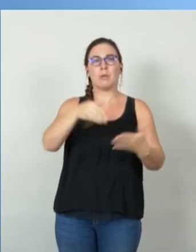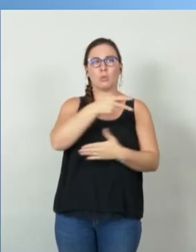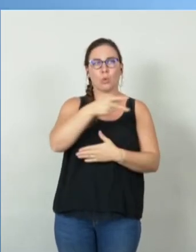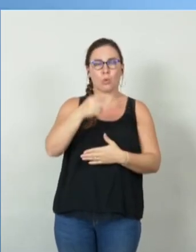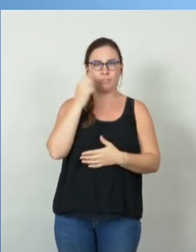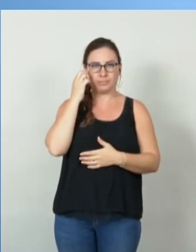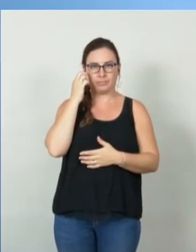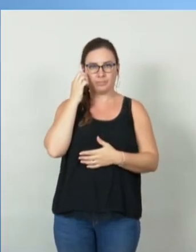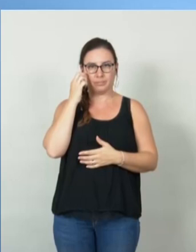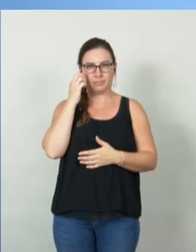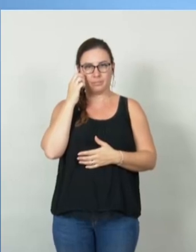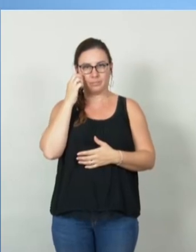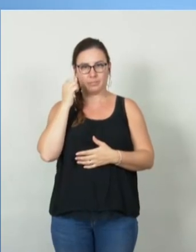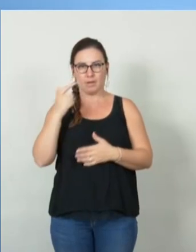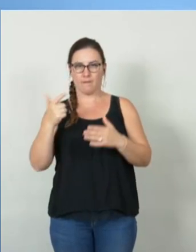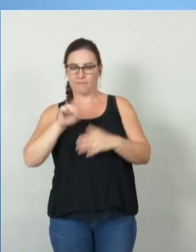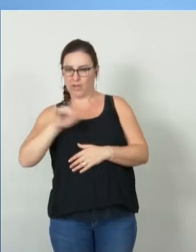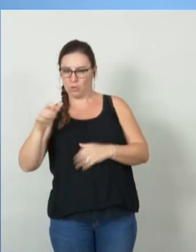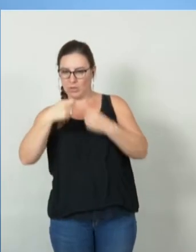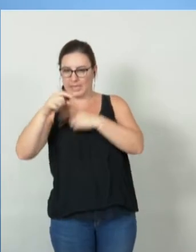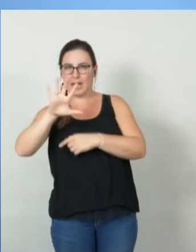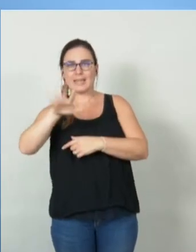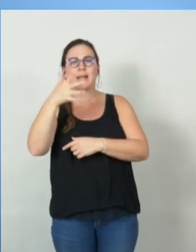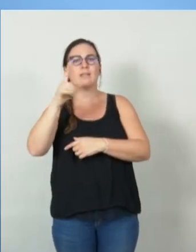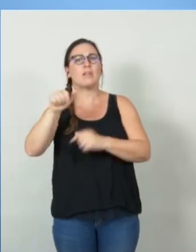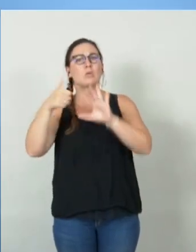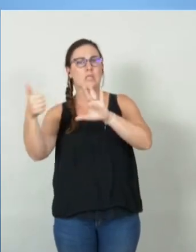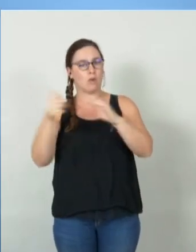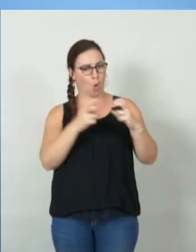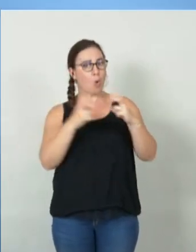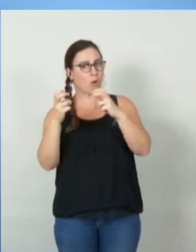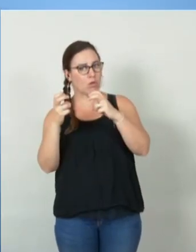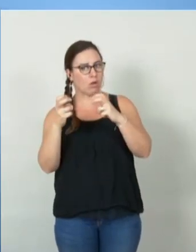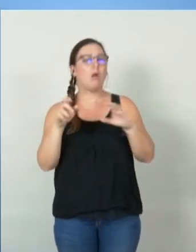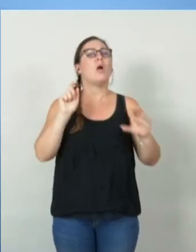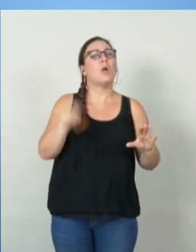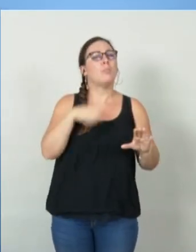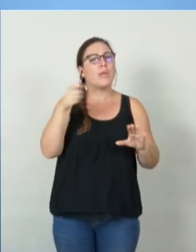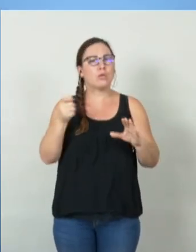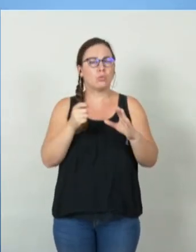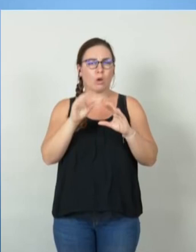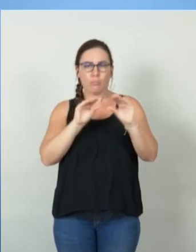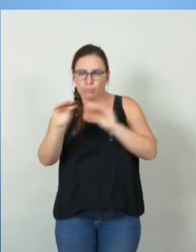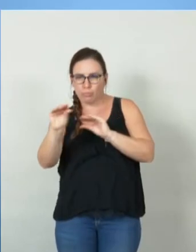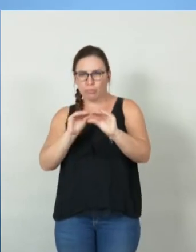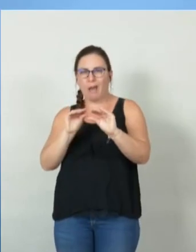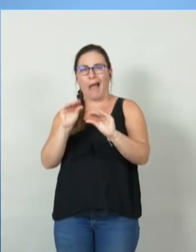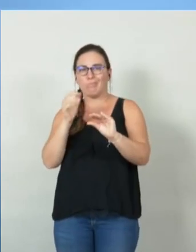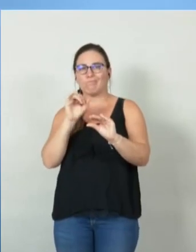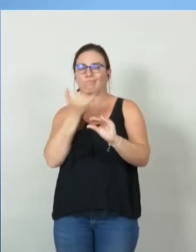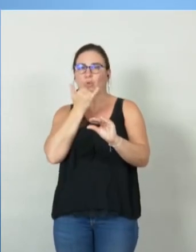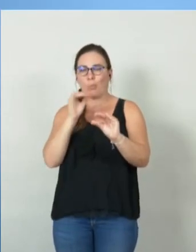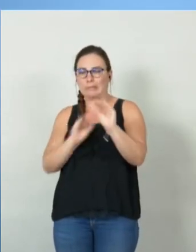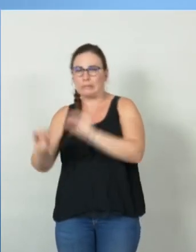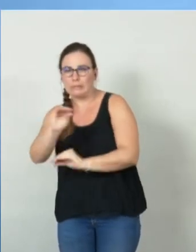en 2022 on est à 15,6 donc il y a une augmentation même s'il y a plus avoir quelques redirections quelques corrections